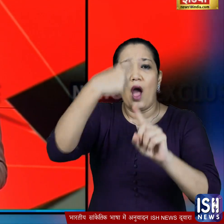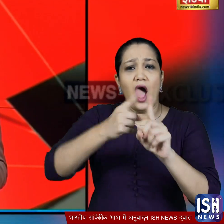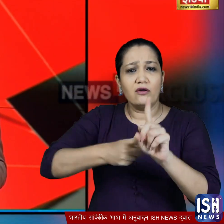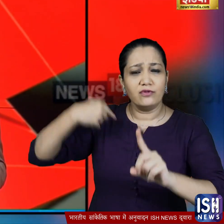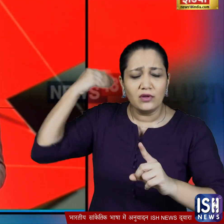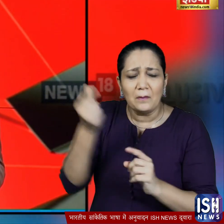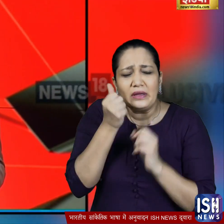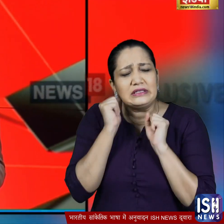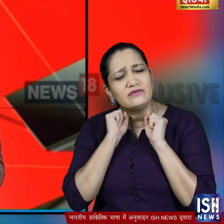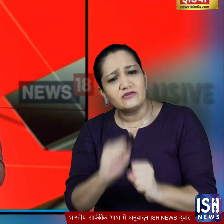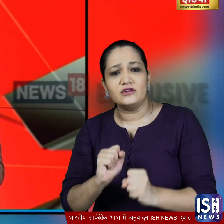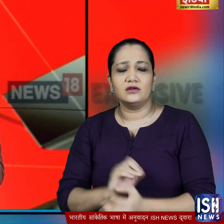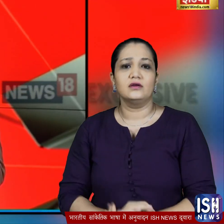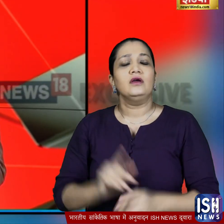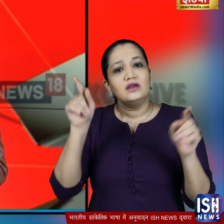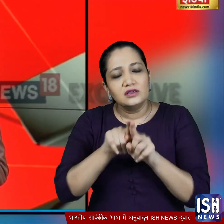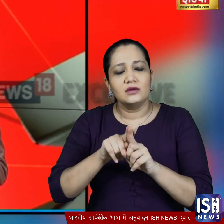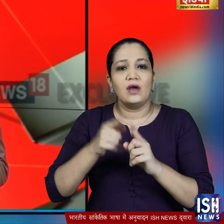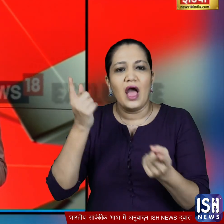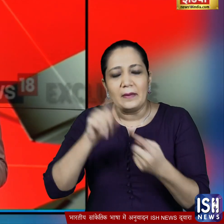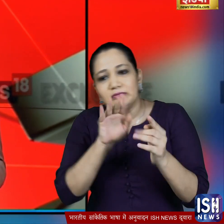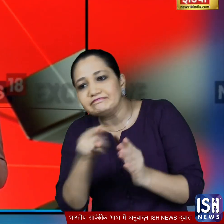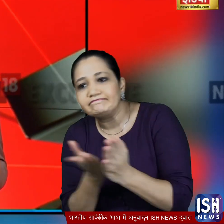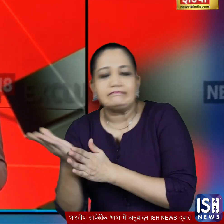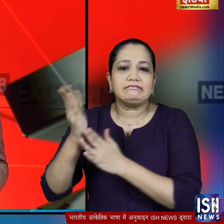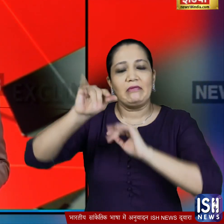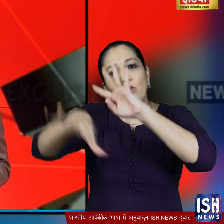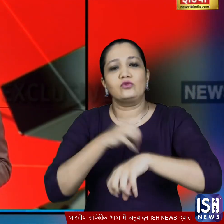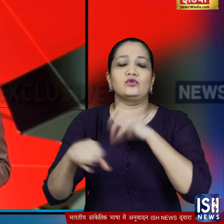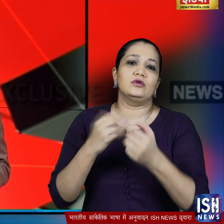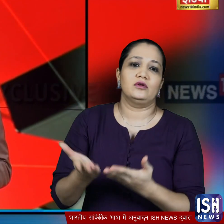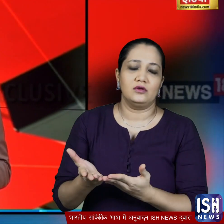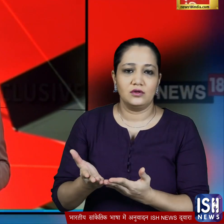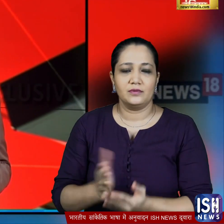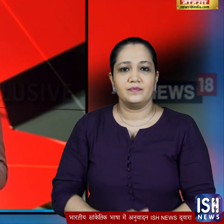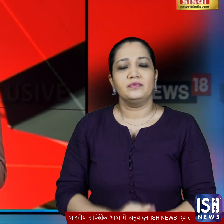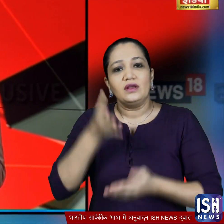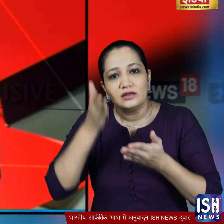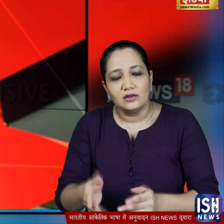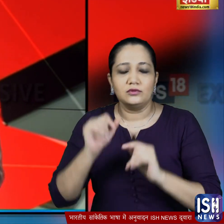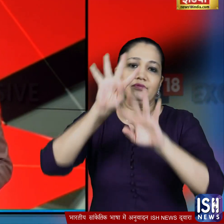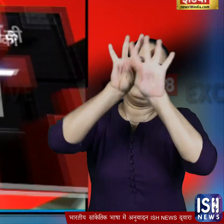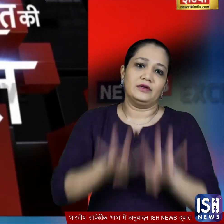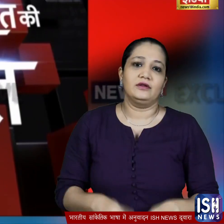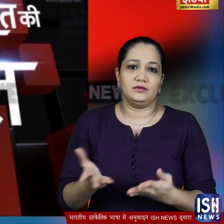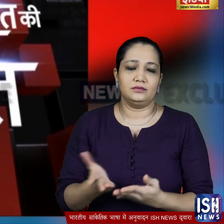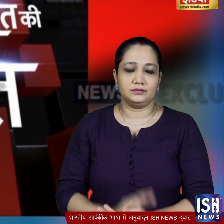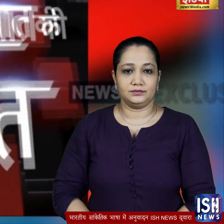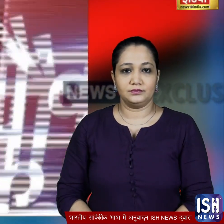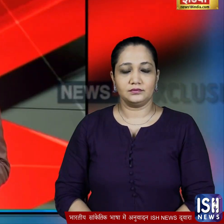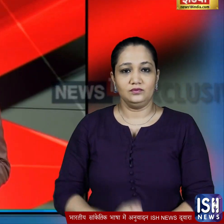साल से आर्थिक तंगी से जूझ रहे थे और इसी वजह से दोनों ने अपराध की राह पर चलने की ठानी, जिसने उन दोनों को सलाखों के पीछे पहुंचा